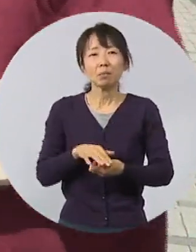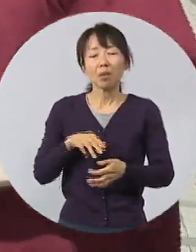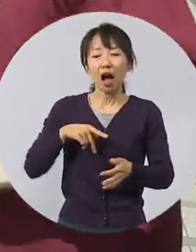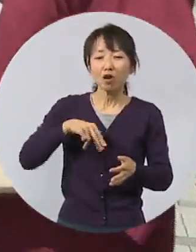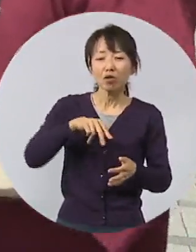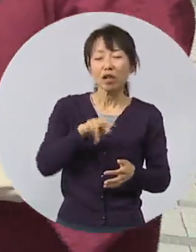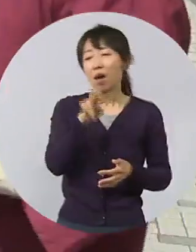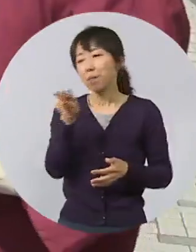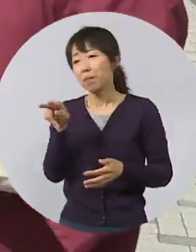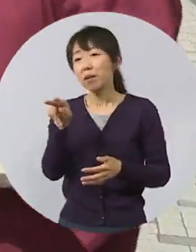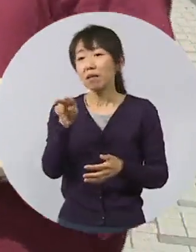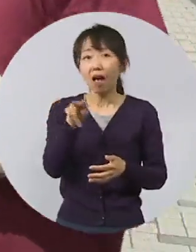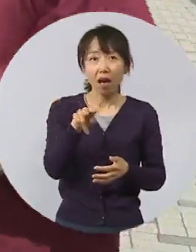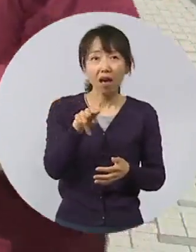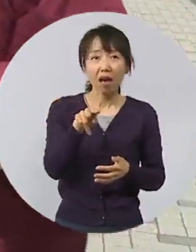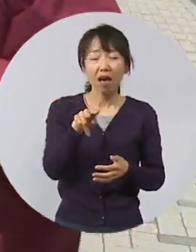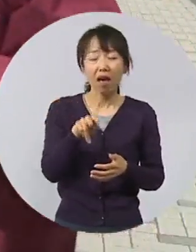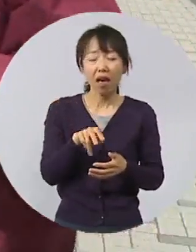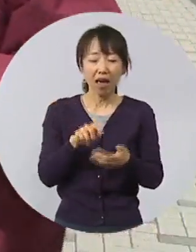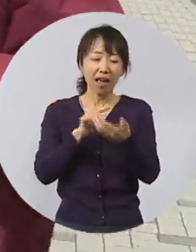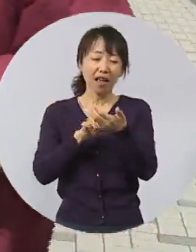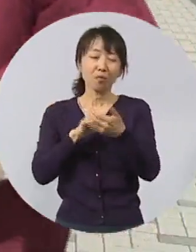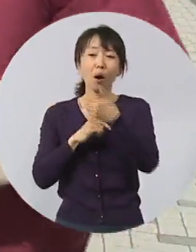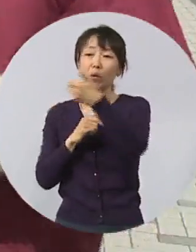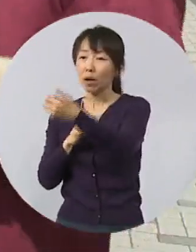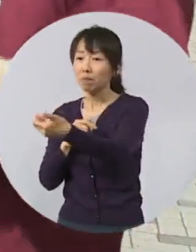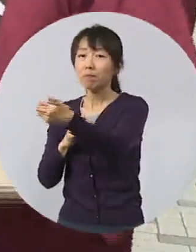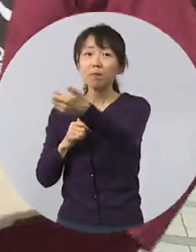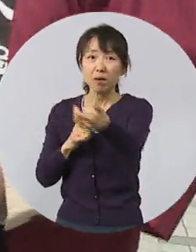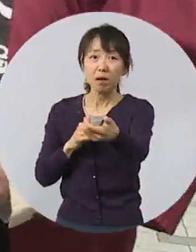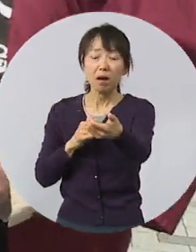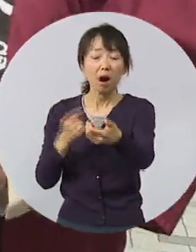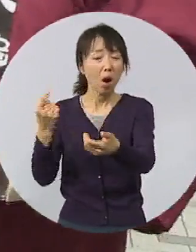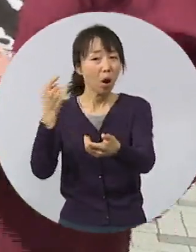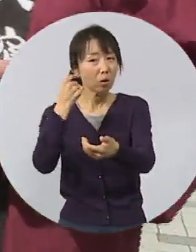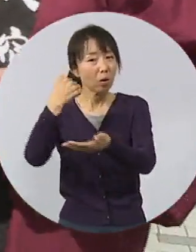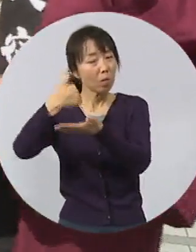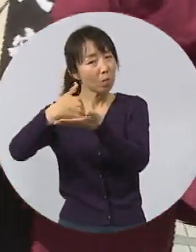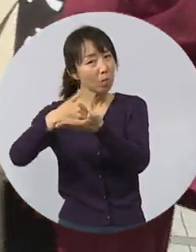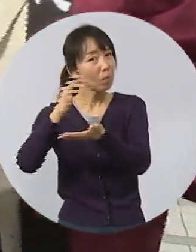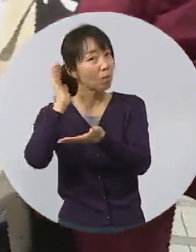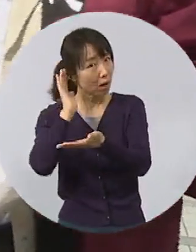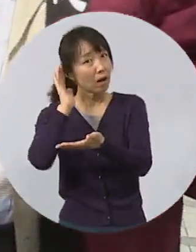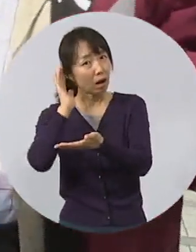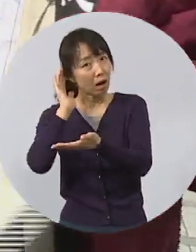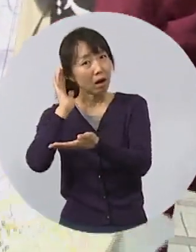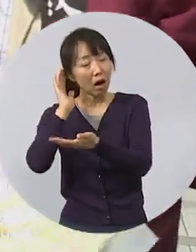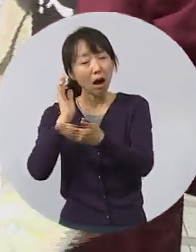見て、必ずかざして、で音を聞いて、あ、藤沢